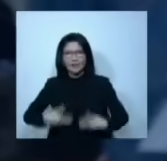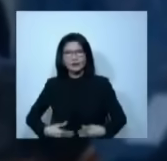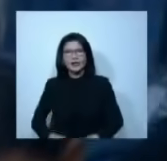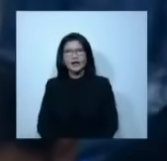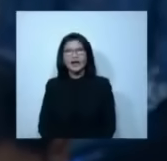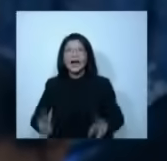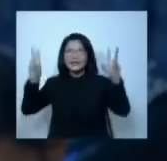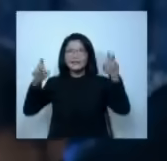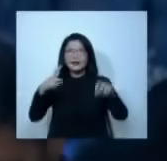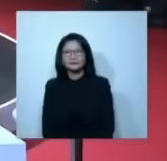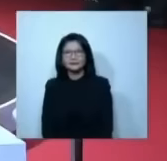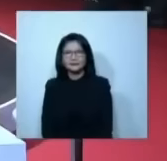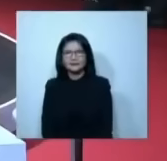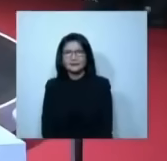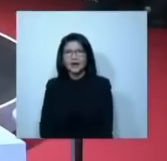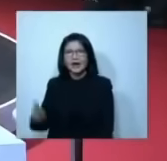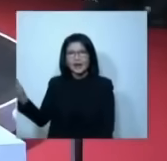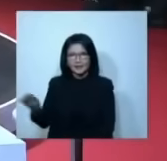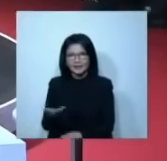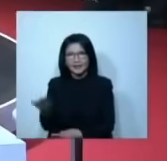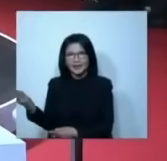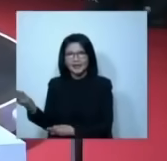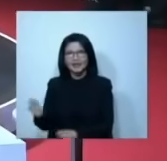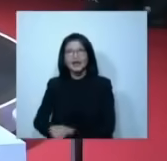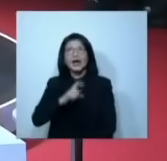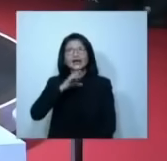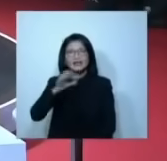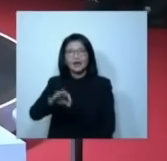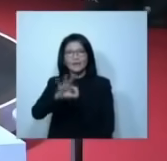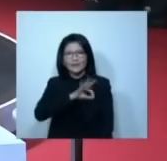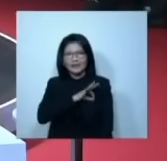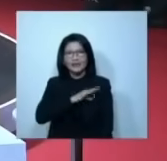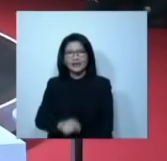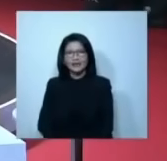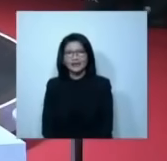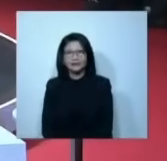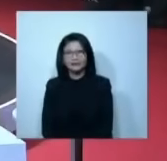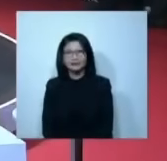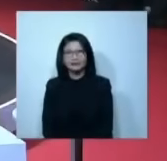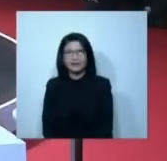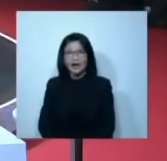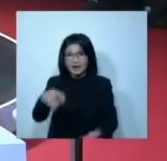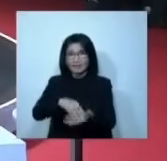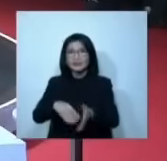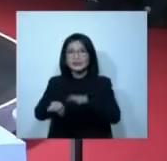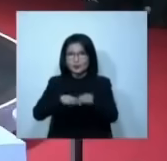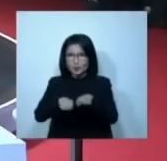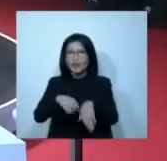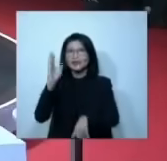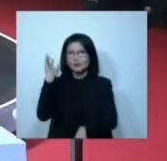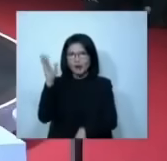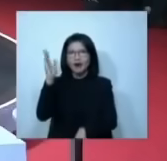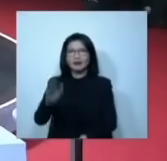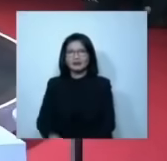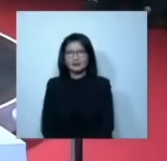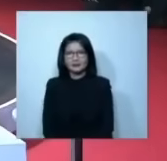diletakkan dalam konteks manajemen pemerintahan barangkali ya jadi menurut saya debat tadi malam cukup impresif Gitu ya Ee